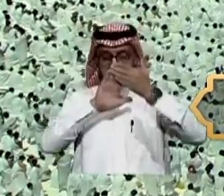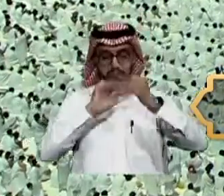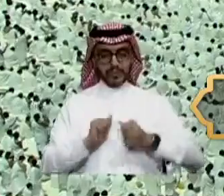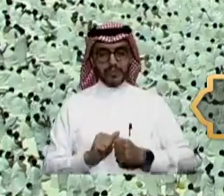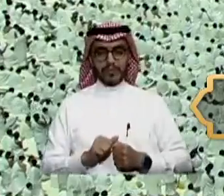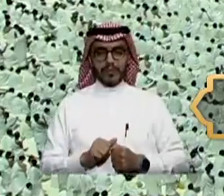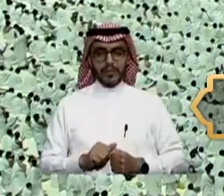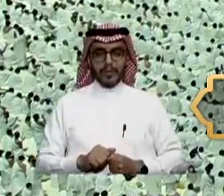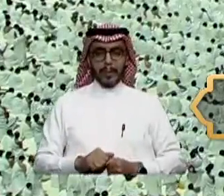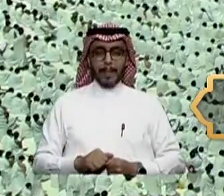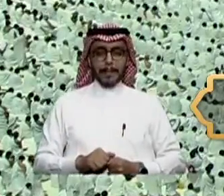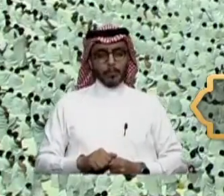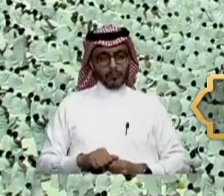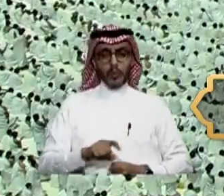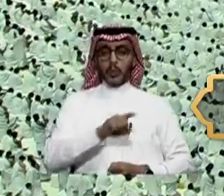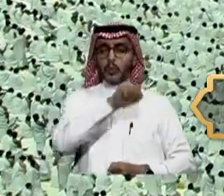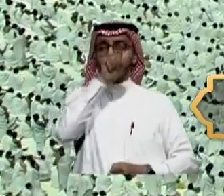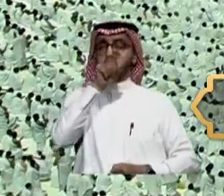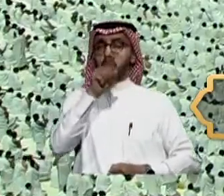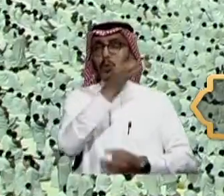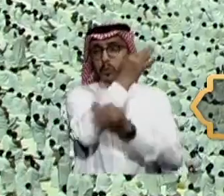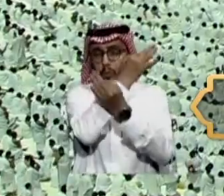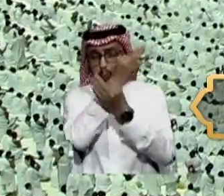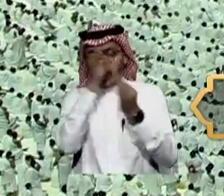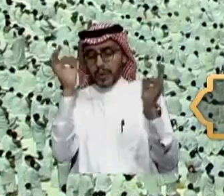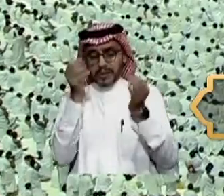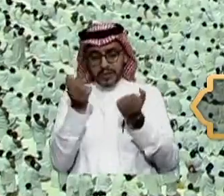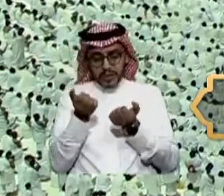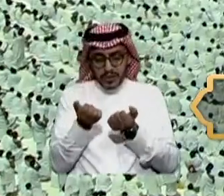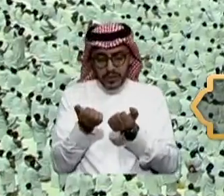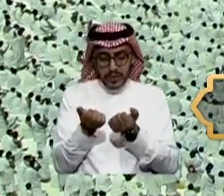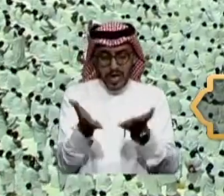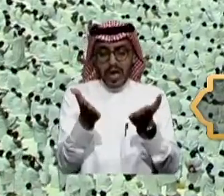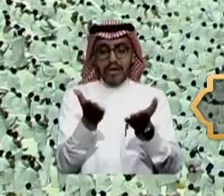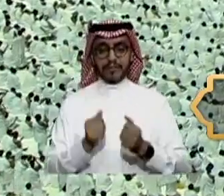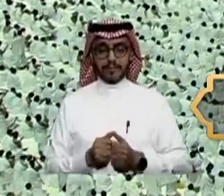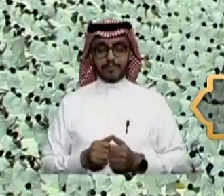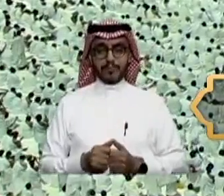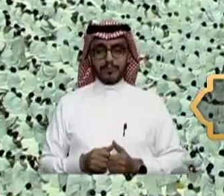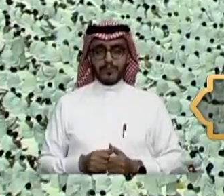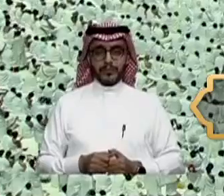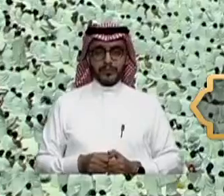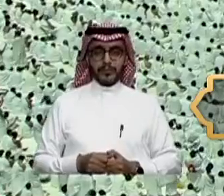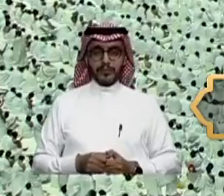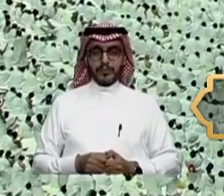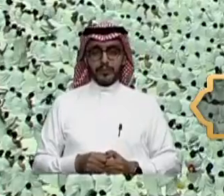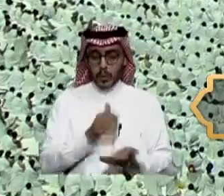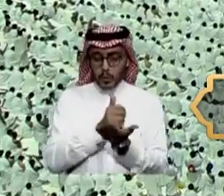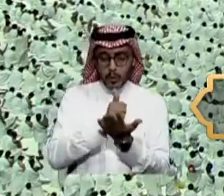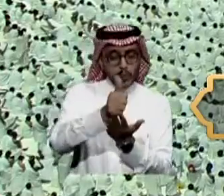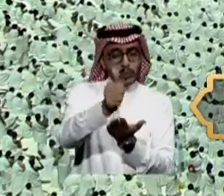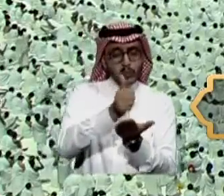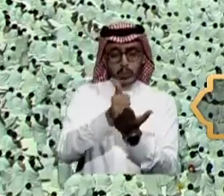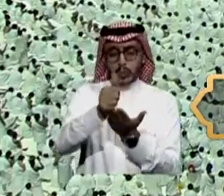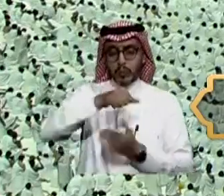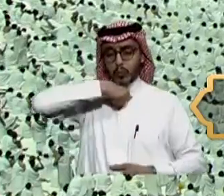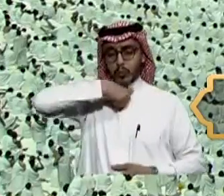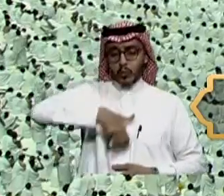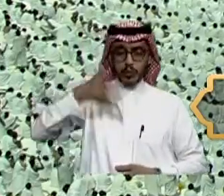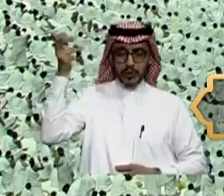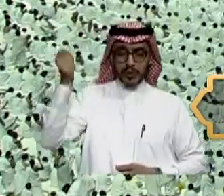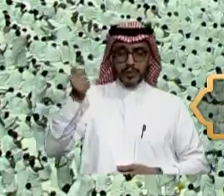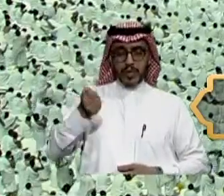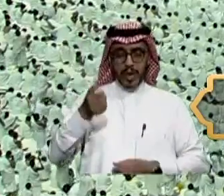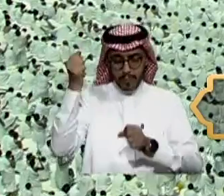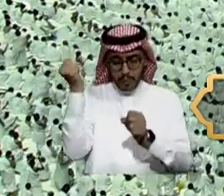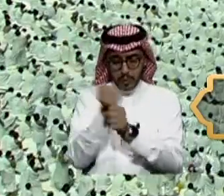وهي كنايه عن كمال الجود ومنتهاه ومن هديه صلى الله عليه وسلم